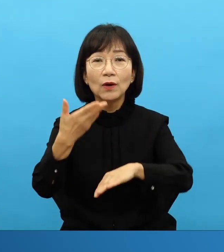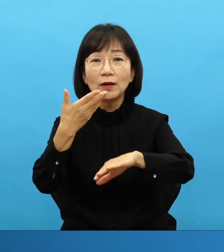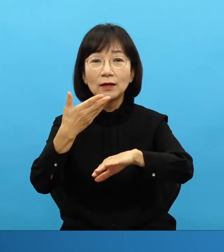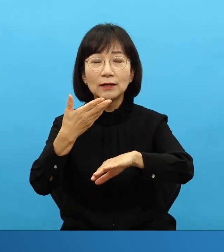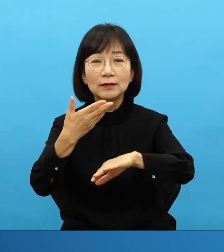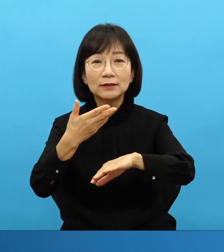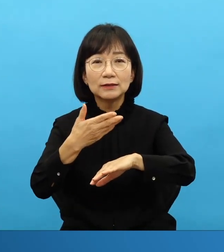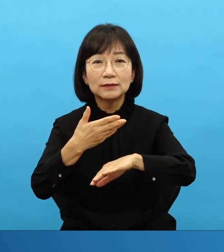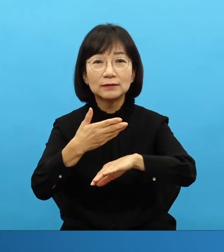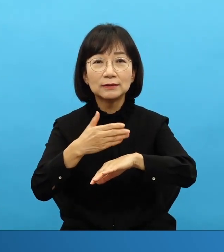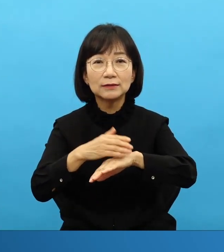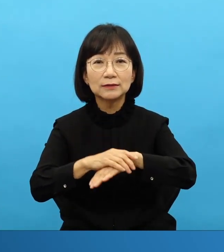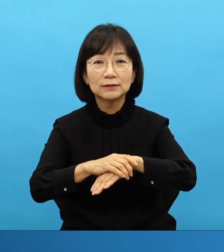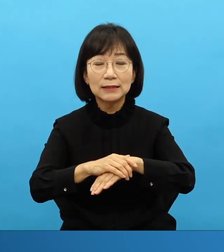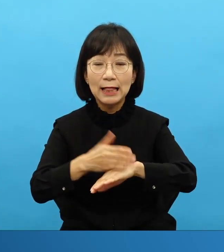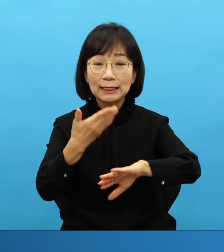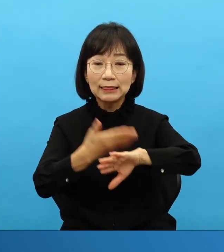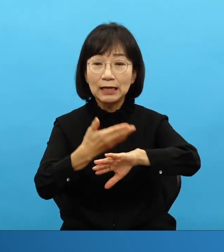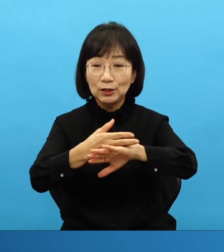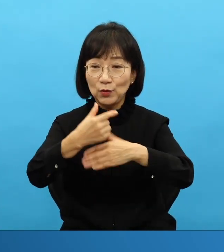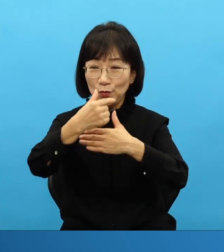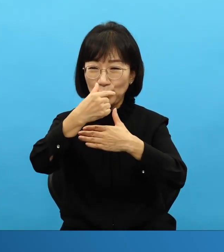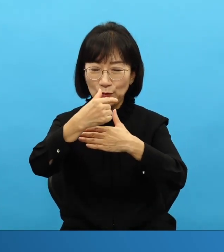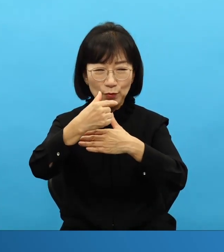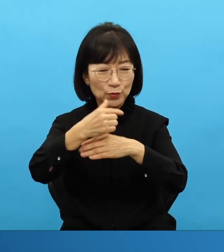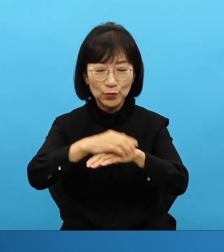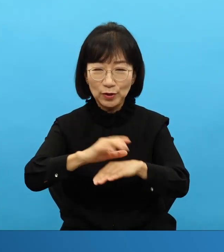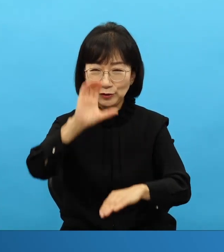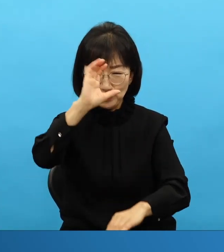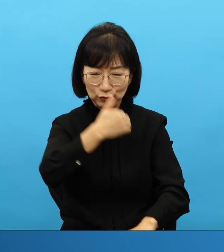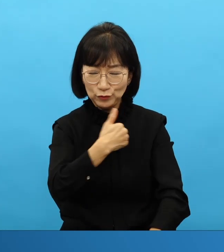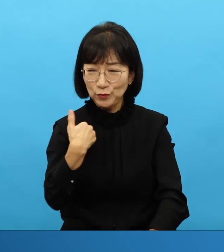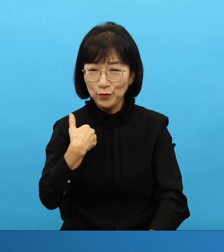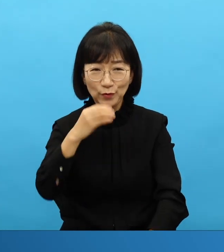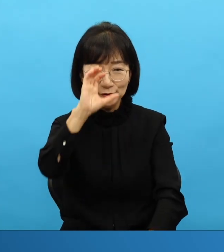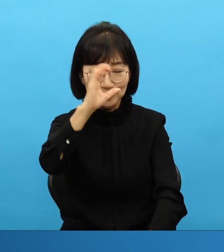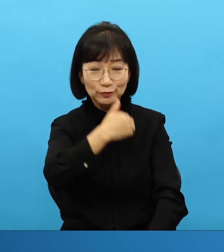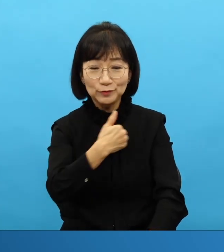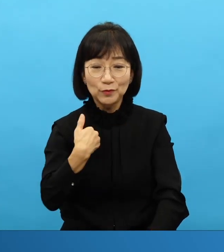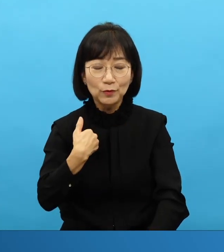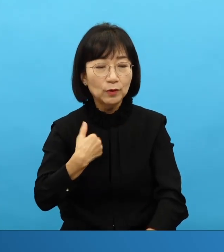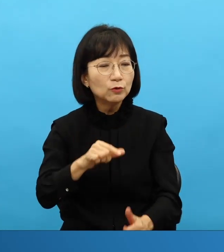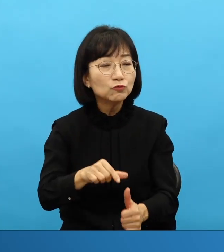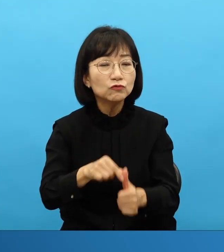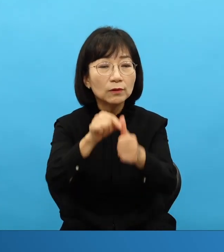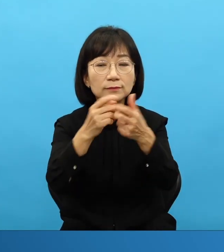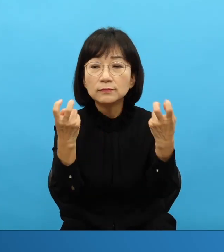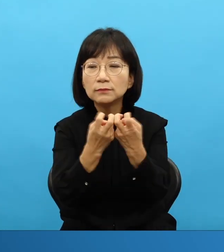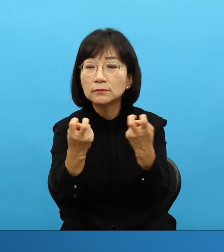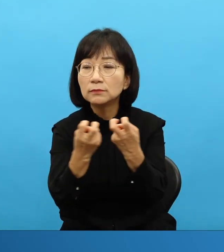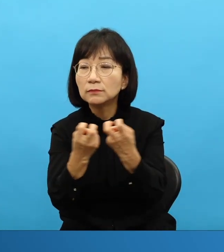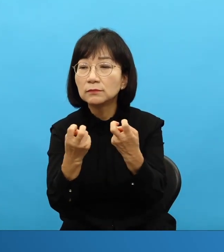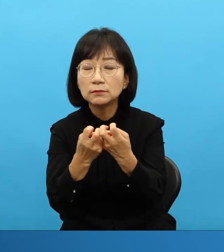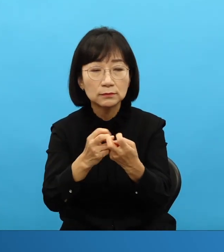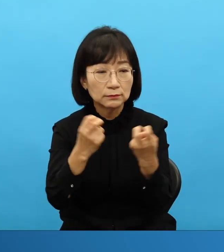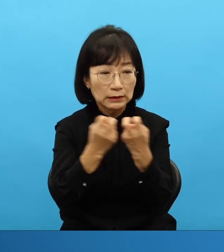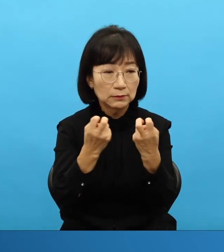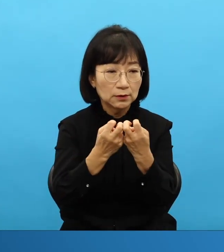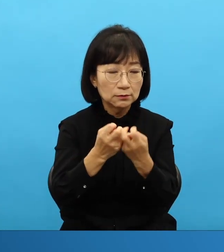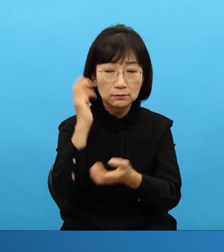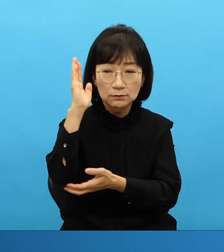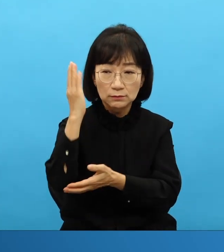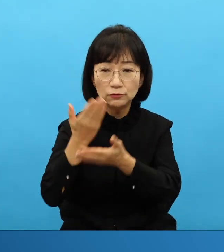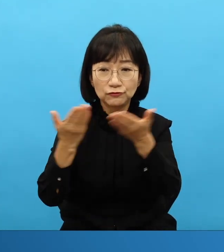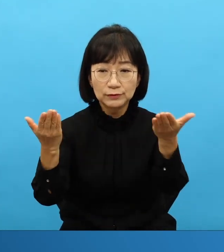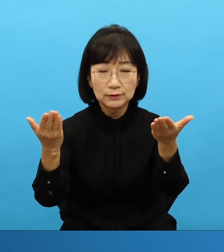다른 교회에서는 천주교에서는 어떻게 구원받냐 이렇게 이야기합니다. 其他教团或者说像天主教，他们说啊，怎